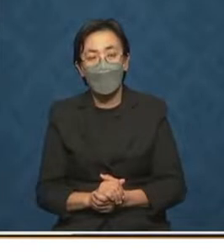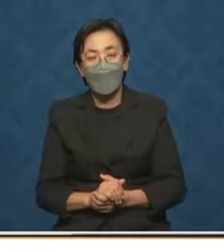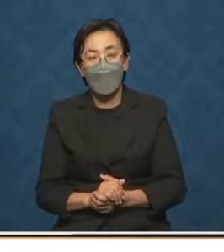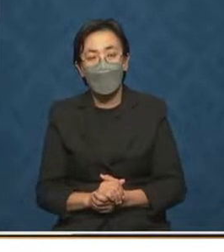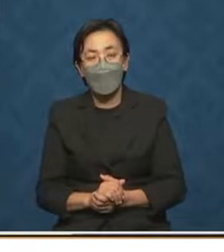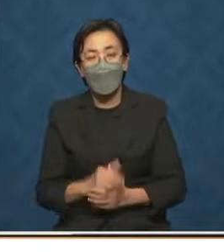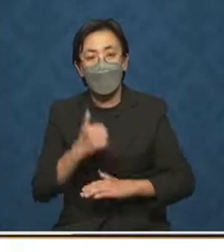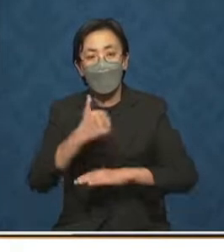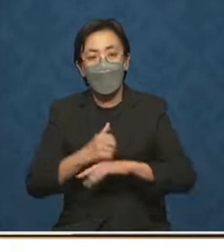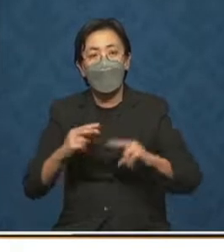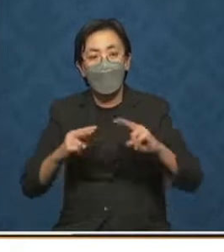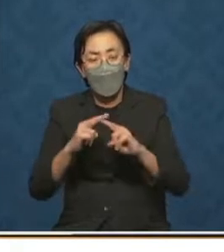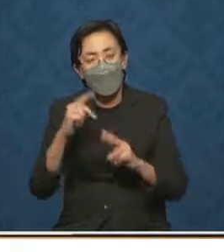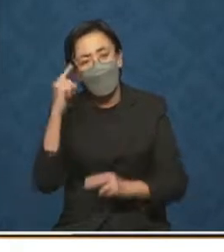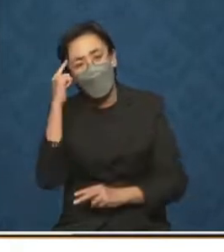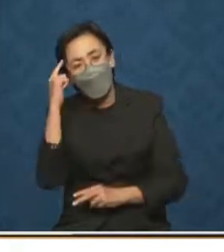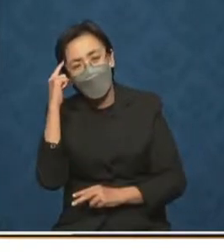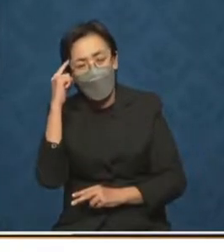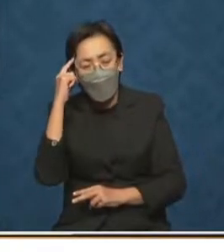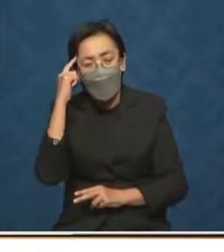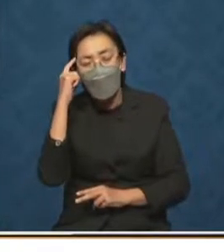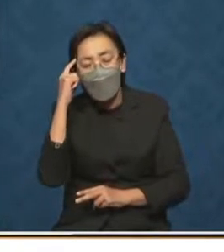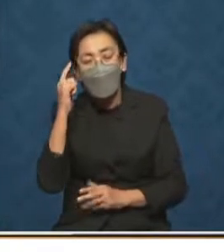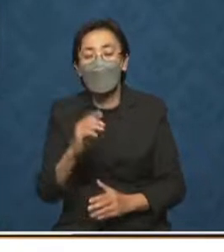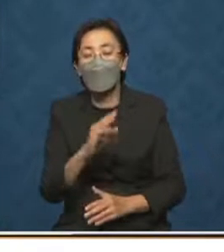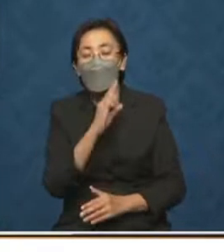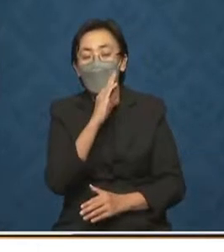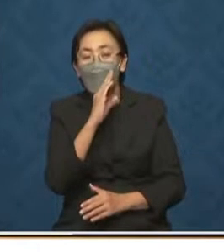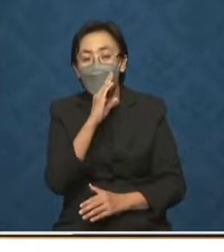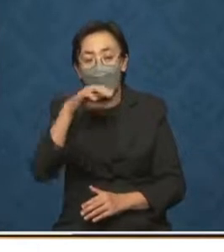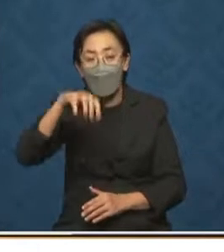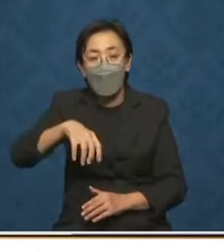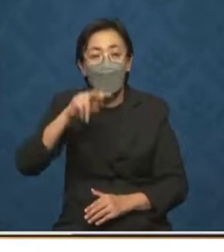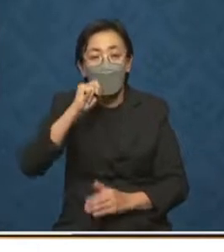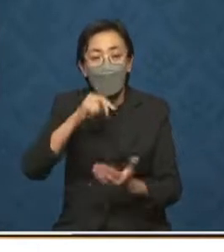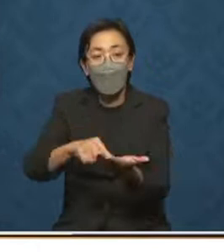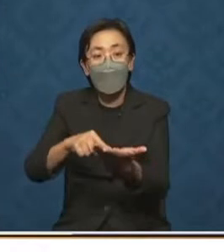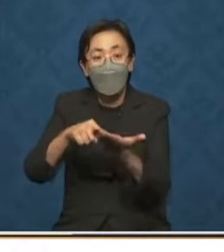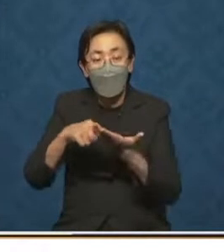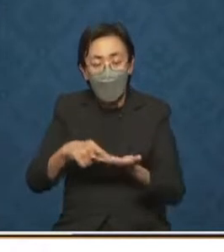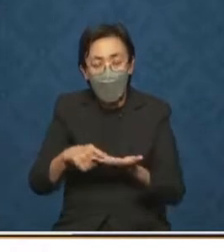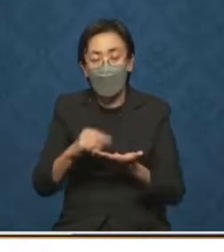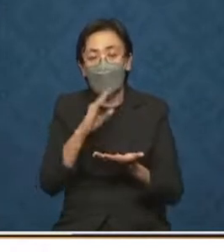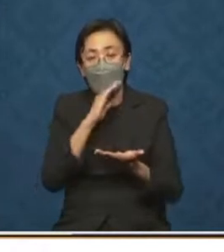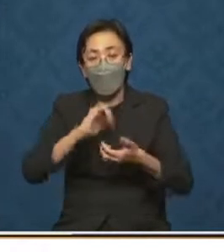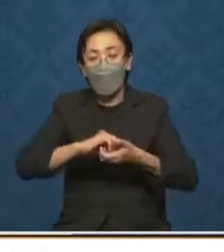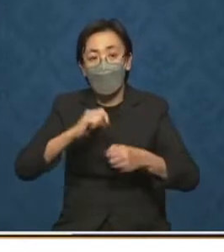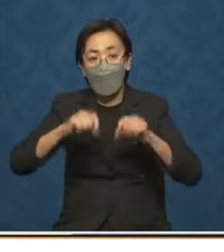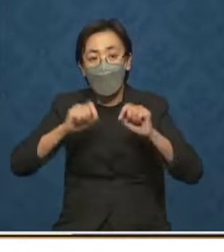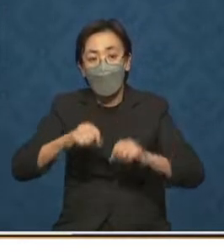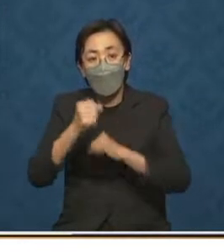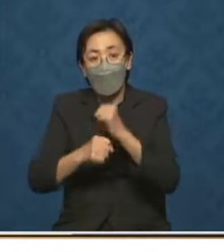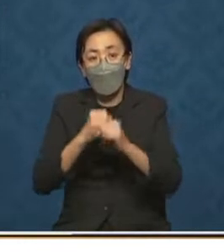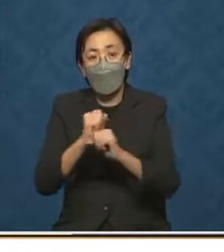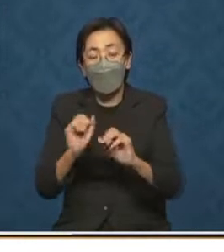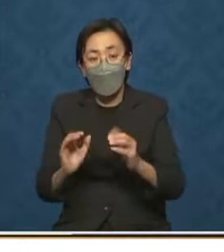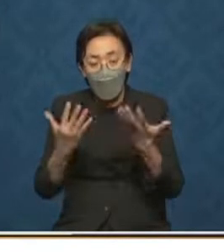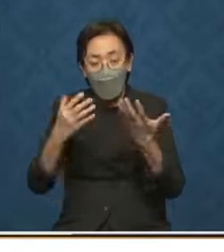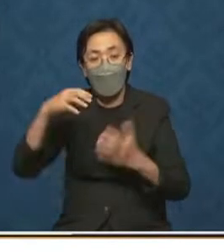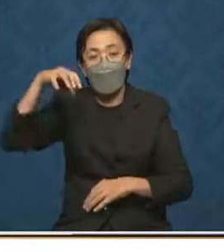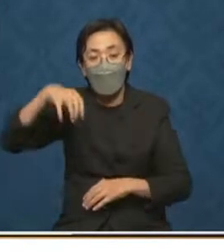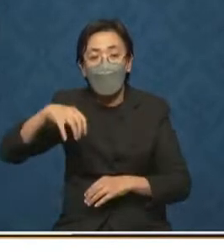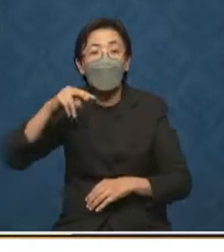ที่รษปรีเองมคามเห็นว่านะครับการทประปาเสนอมาว่าหลัจากหมดสัญญาประปา